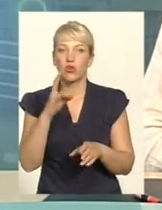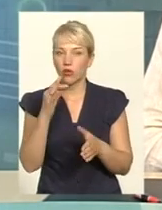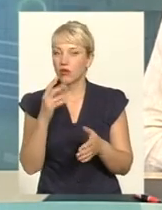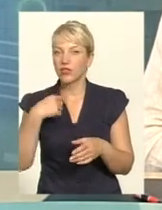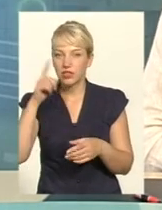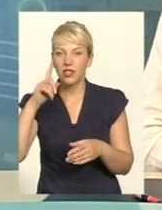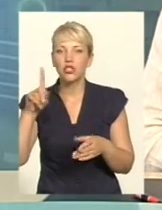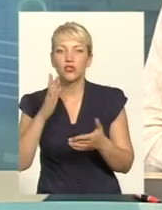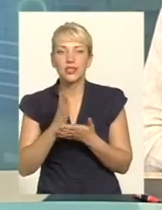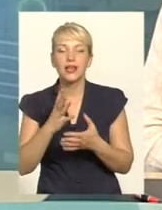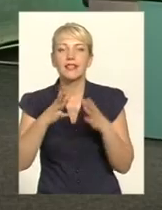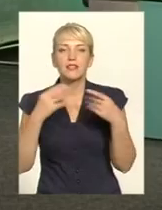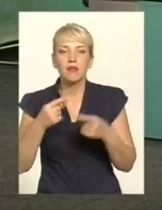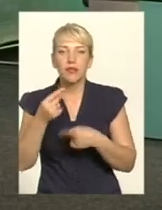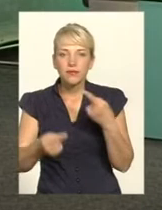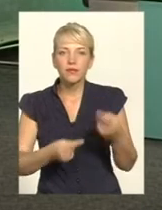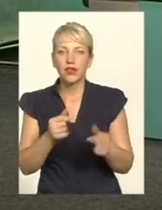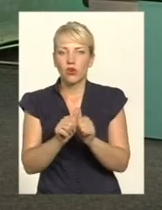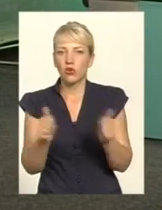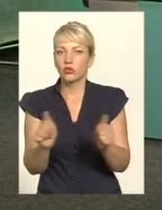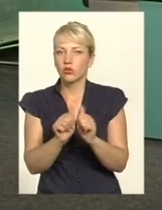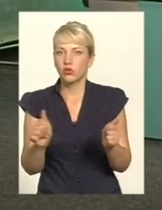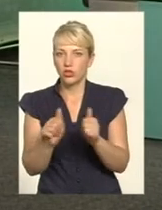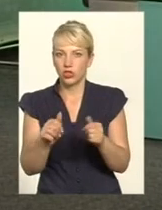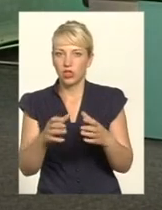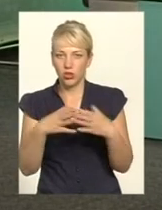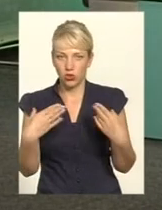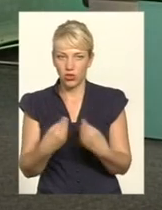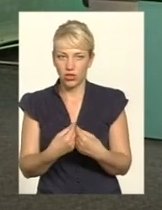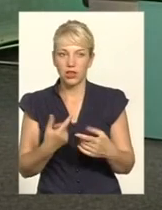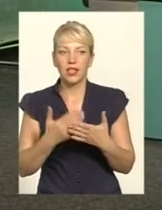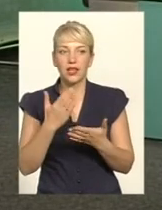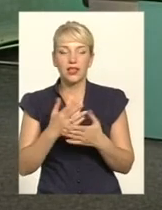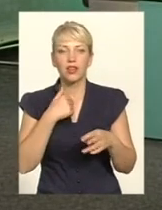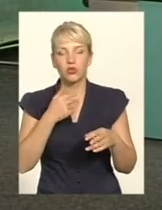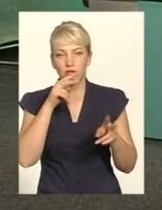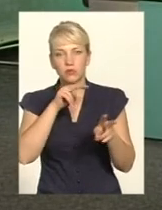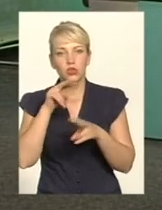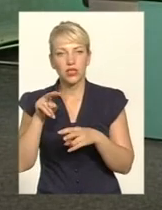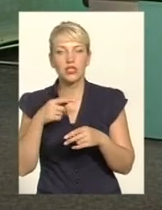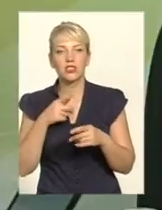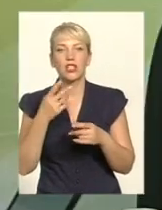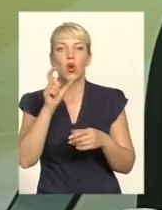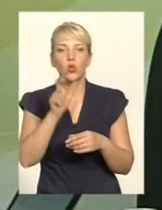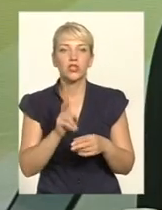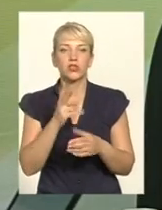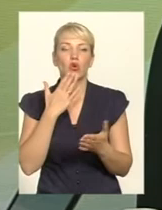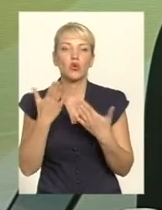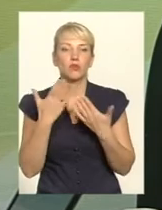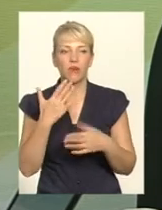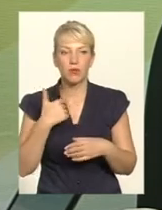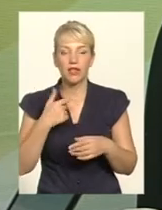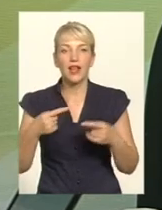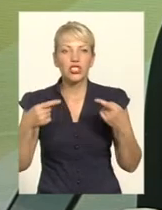А ось подивіться, ще цікаве таке спостереження людини, з якою теж довелось мені розмовляти. І я це чітко